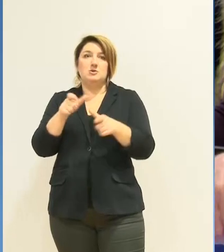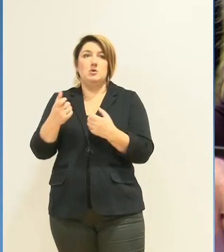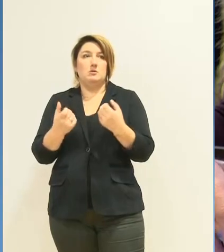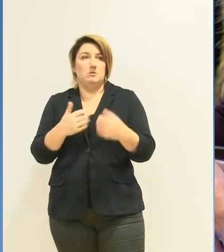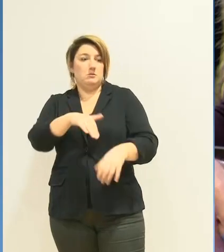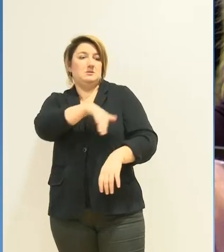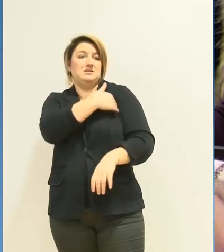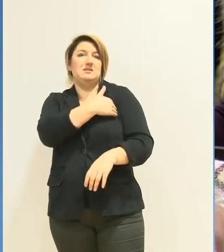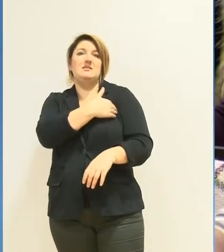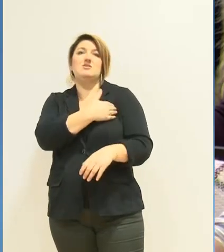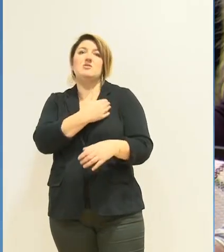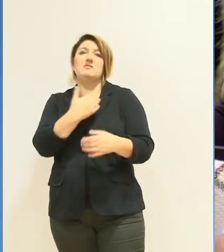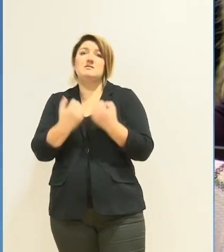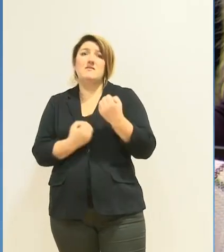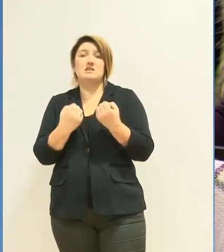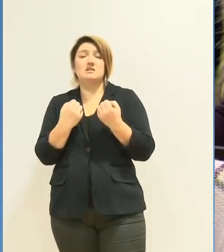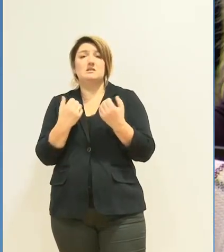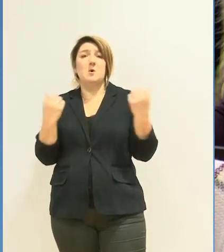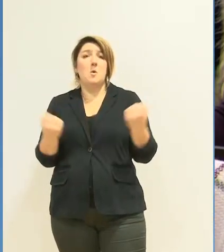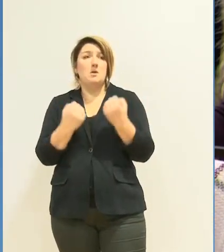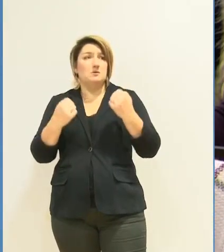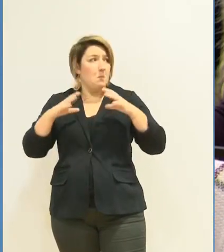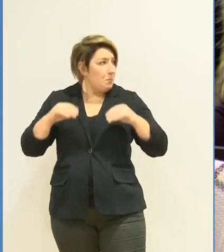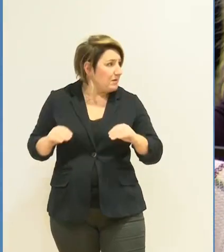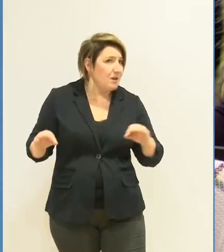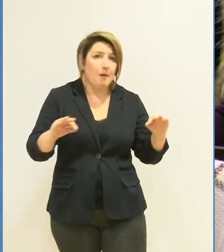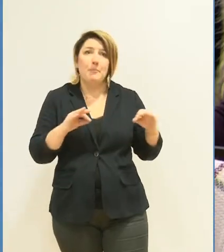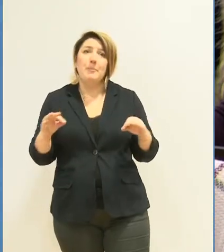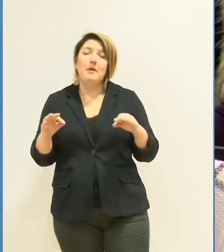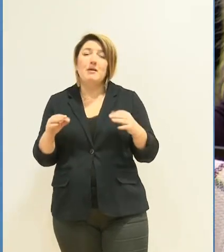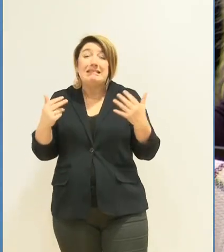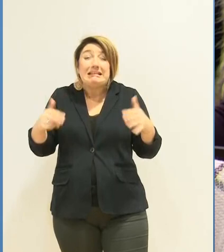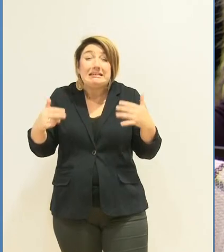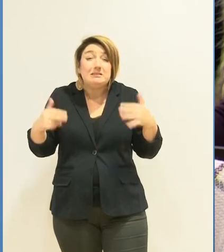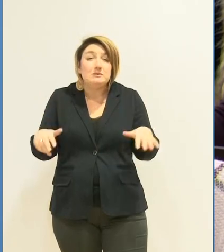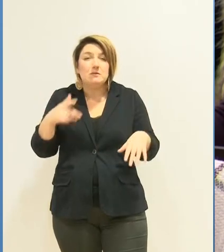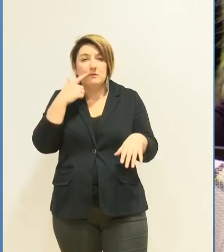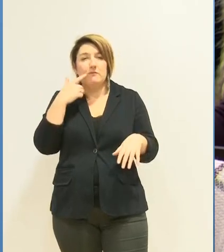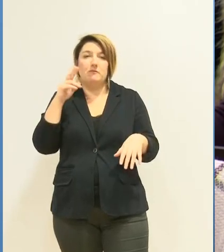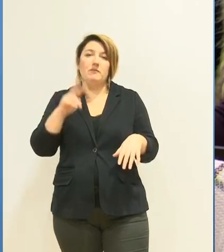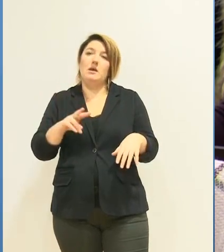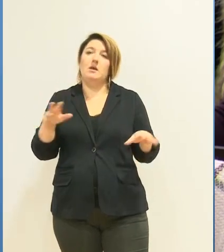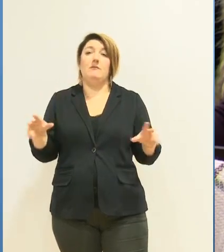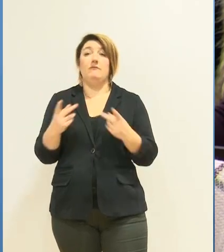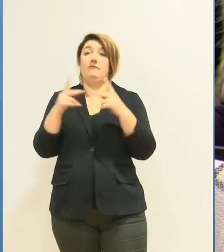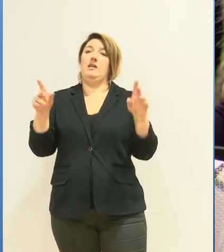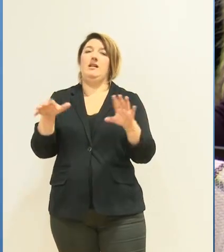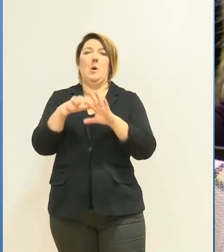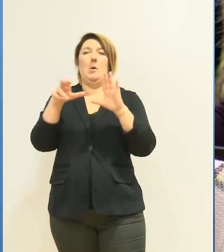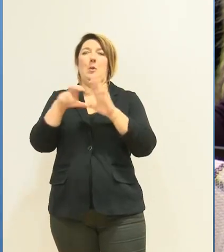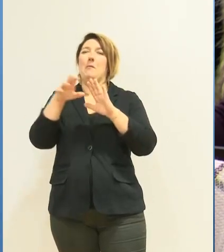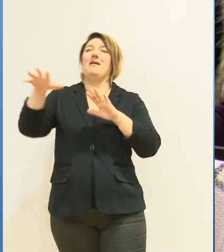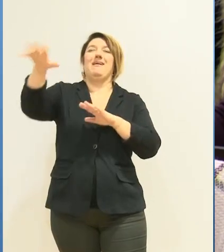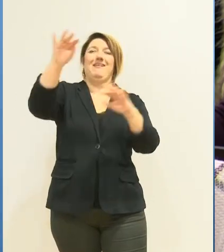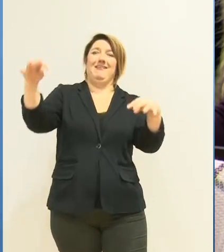agents au service communication donc on comprend que la vie le grand dam est une si belle image à l'extérieur de grenoble voilà donc en fait dans cette